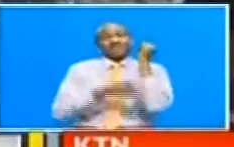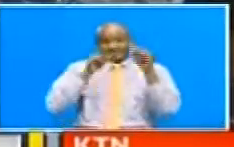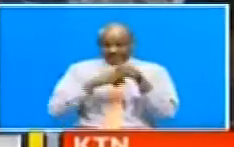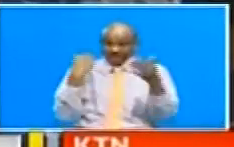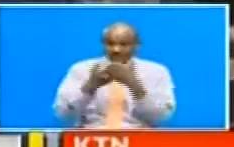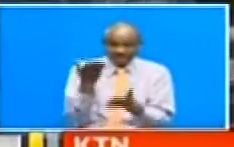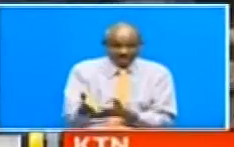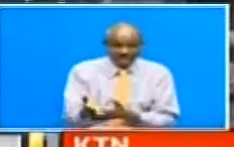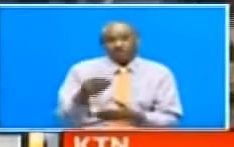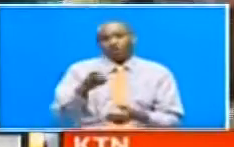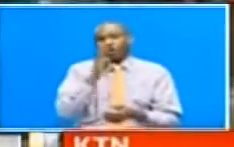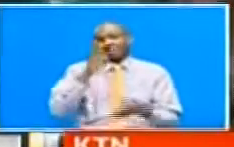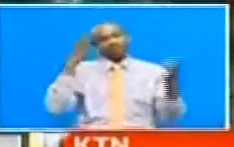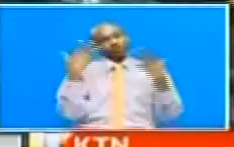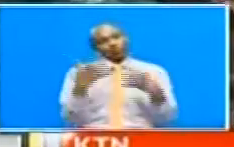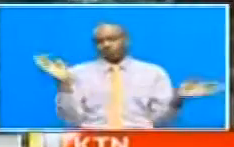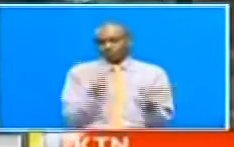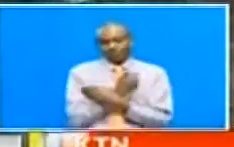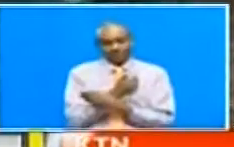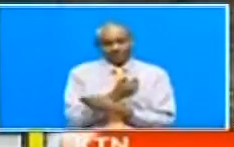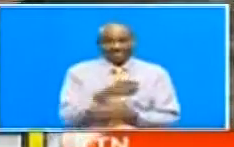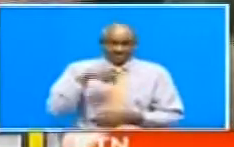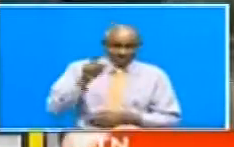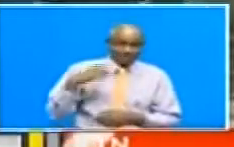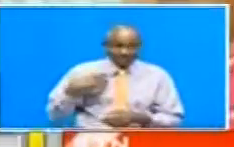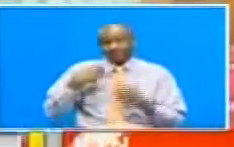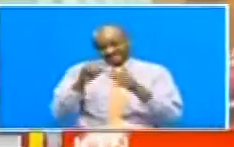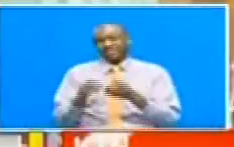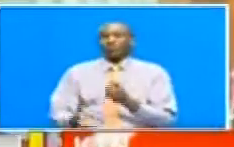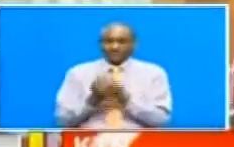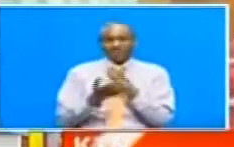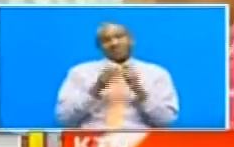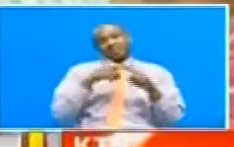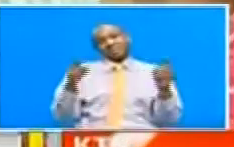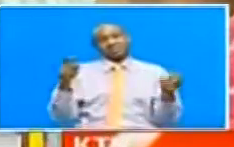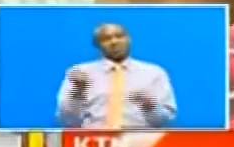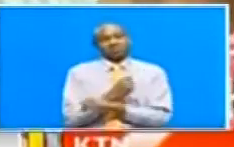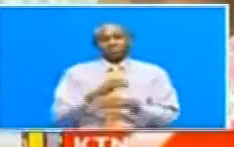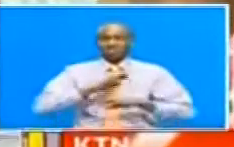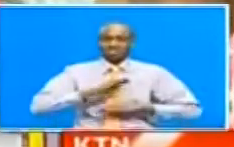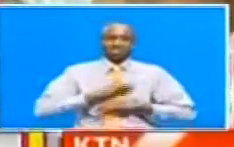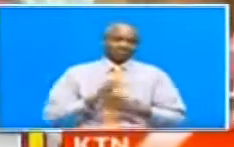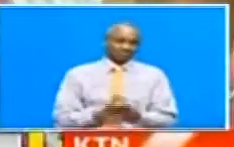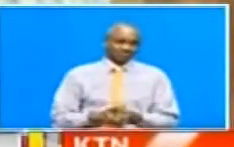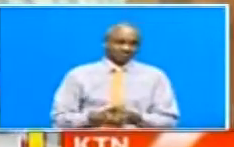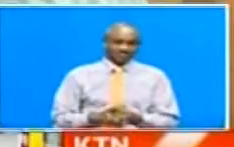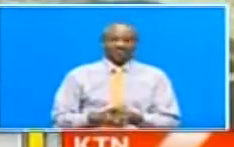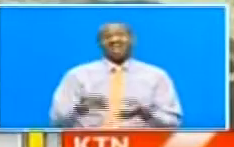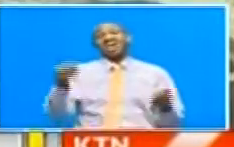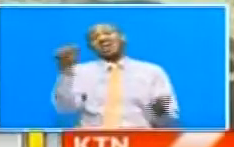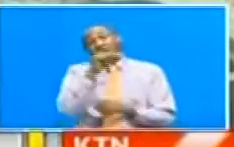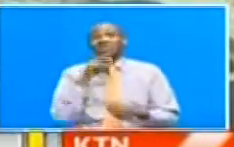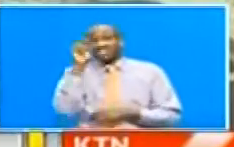walipofika maji yalikwisha. Wakazi waliojifunga nira kuwasaidia hata hivyo hawakuridhika. Gari tu, magari ndio